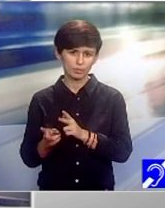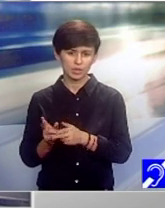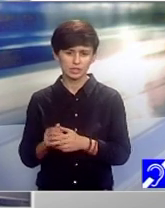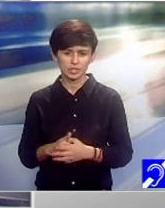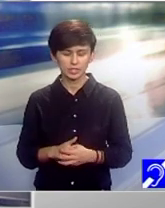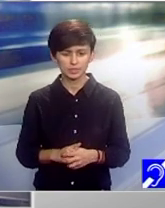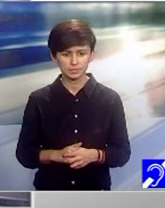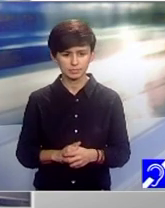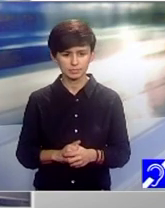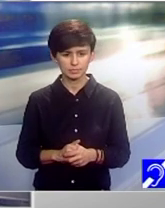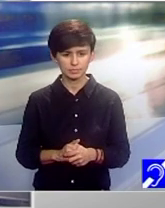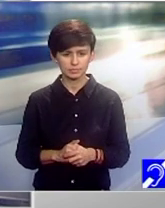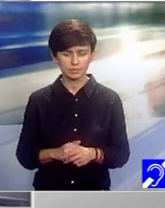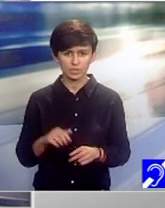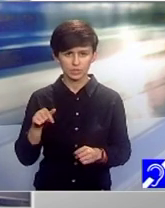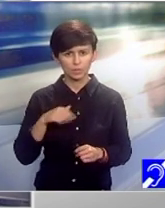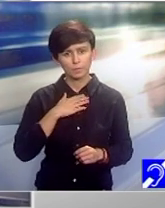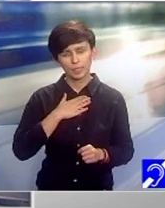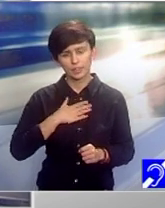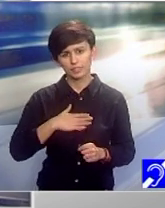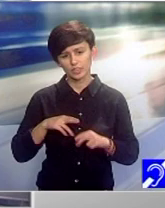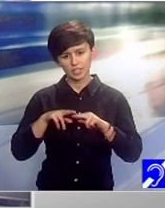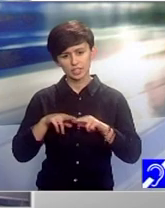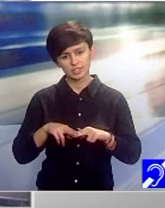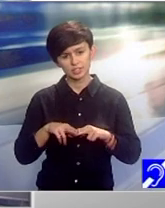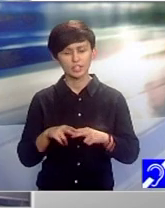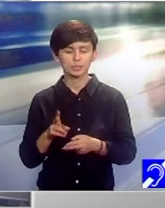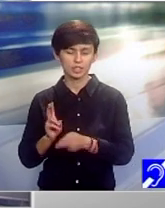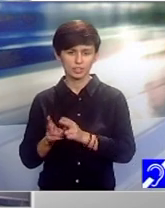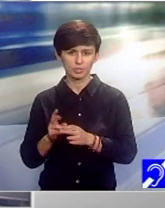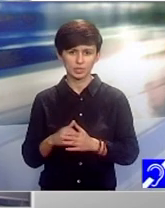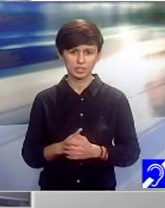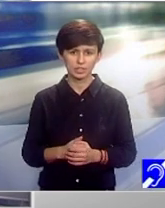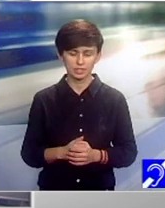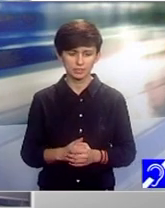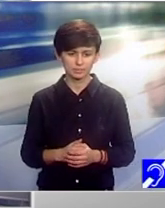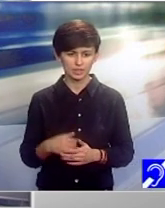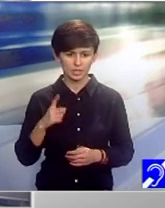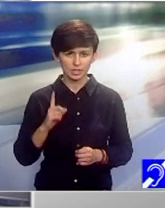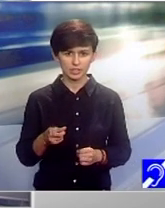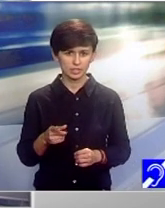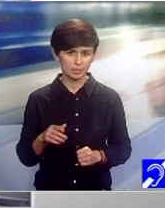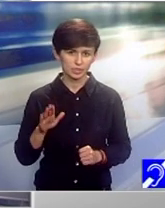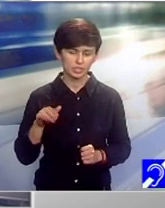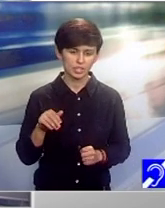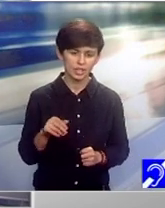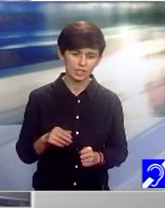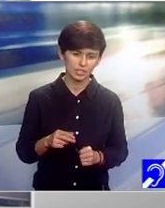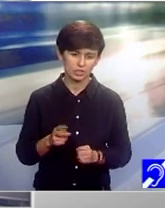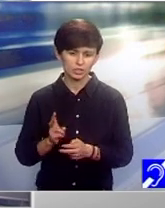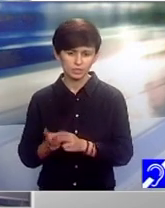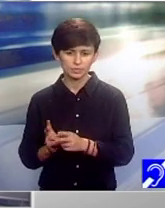Și când tu vrei cu disperare să rămâi în ea. Trebuie să ai un anumit, o anumită normalitate, un